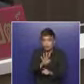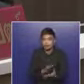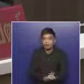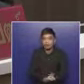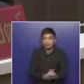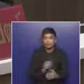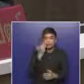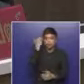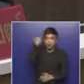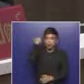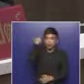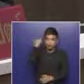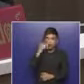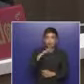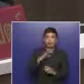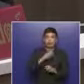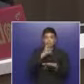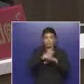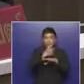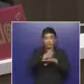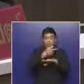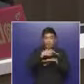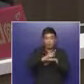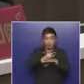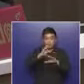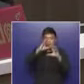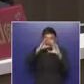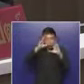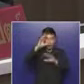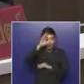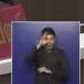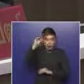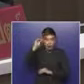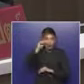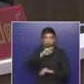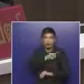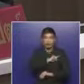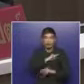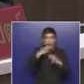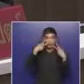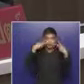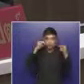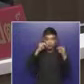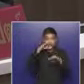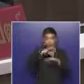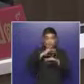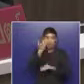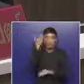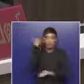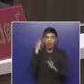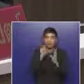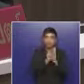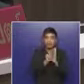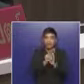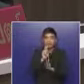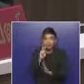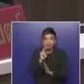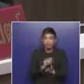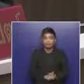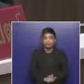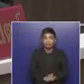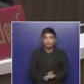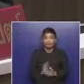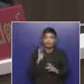ฐสภาท่านชวนหลีกภัยท่านดำรงตำแหน่งนายกรัฐมนตรีในครั้งที่2นะครับต่อม